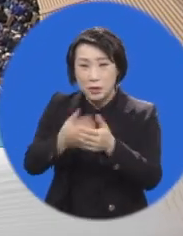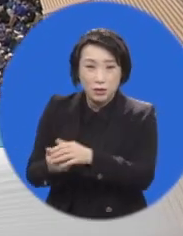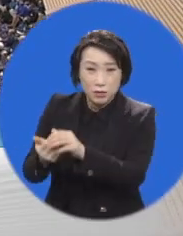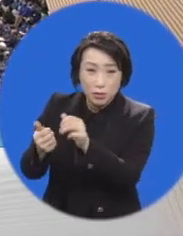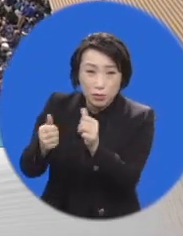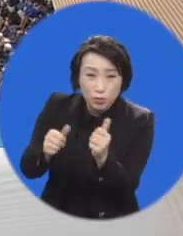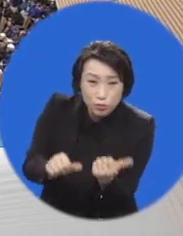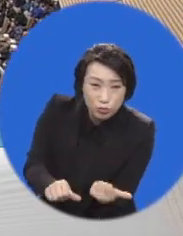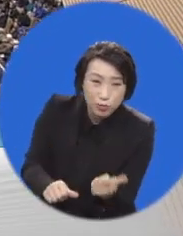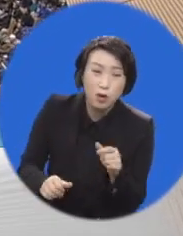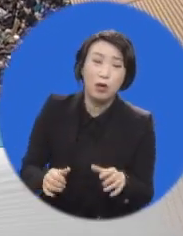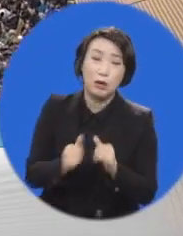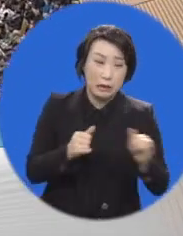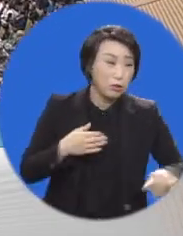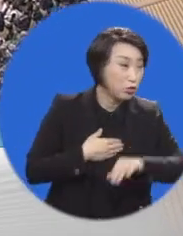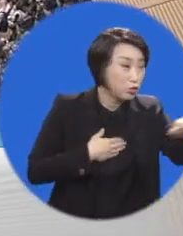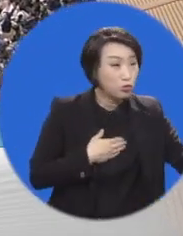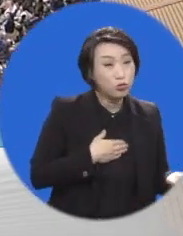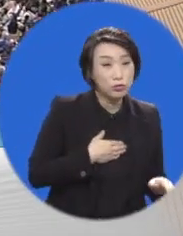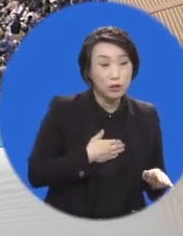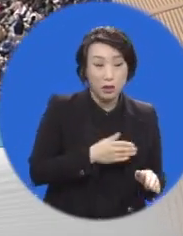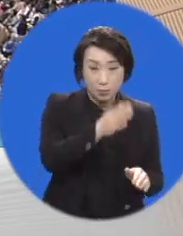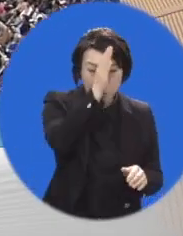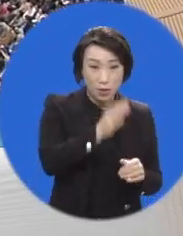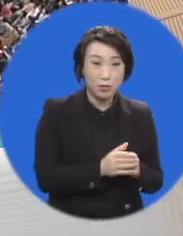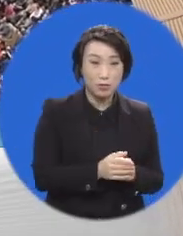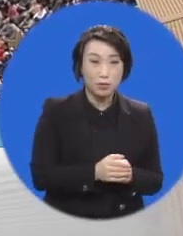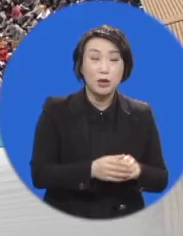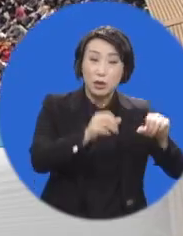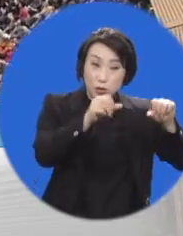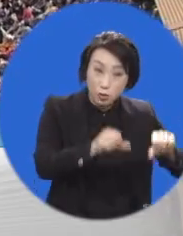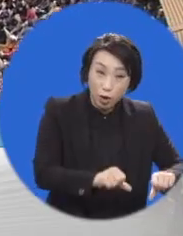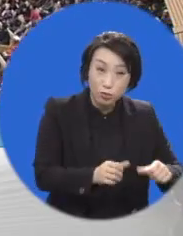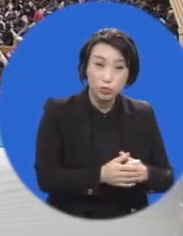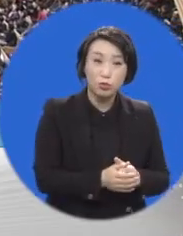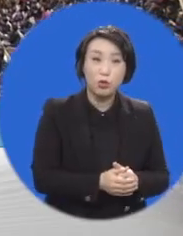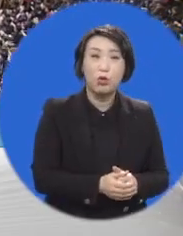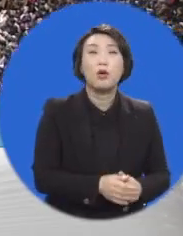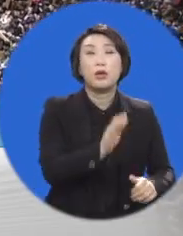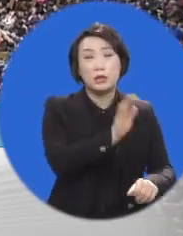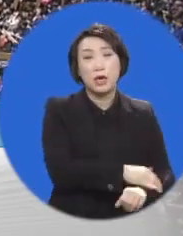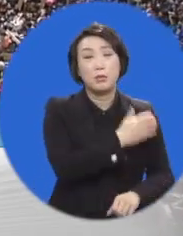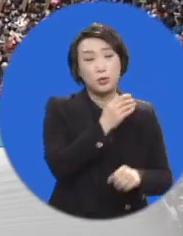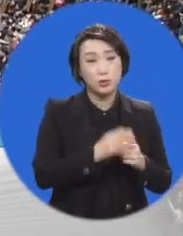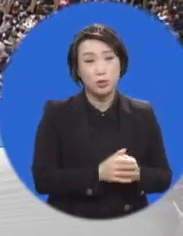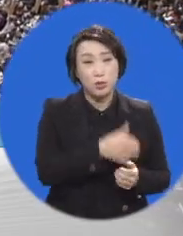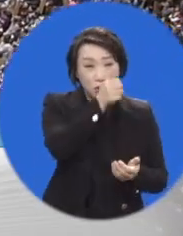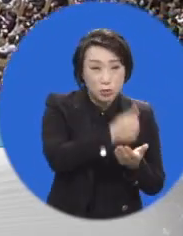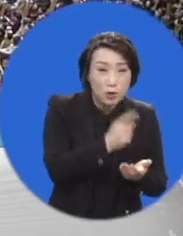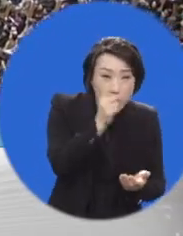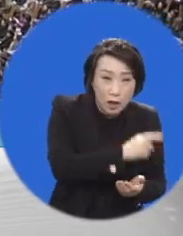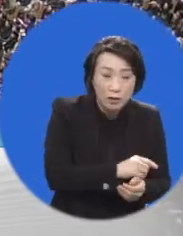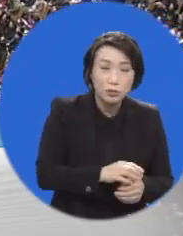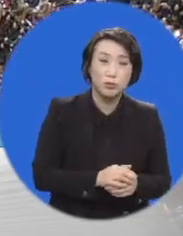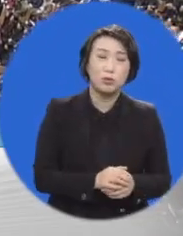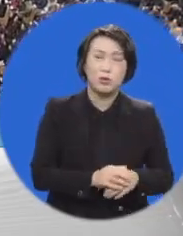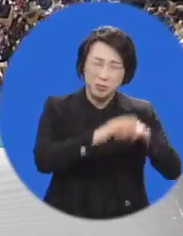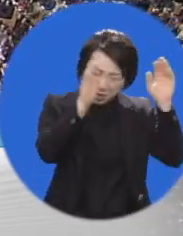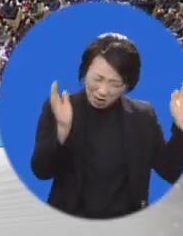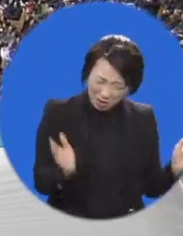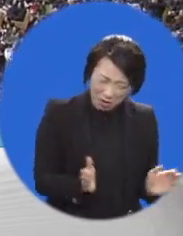흘려서 인류의 질병도 저주도 허물도 죄악도